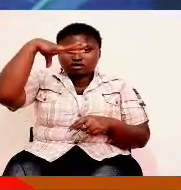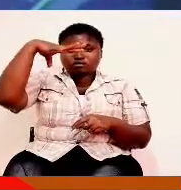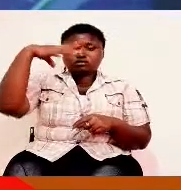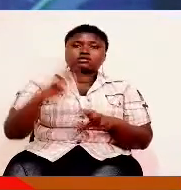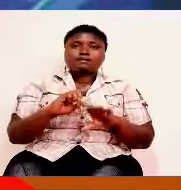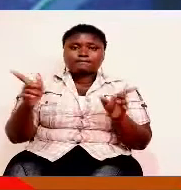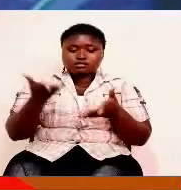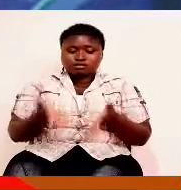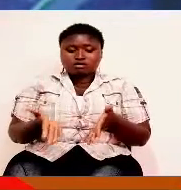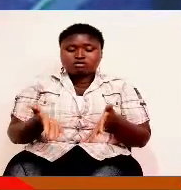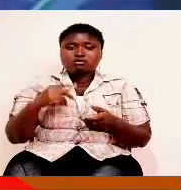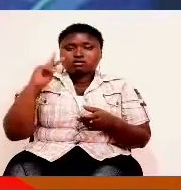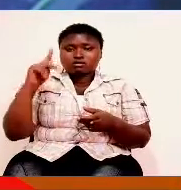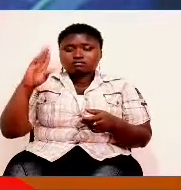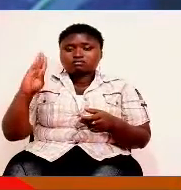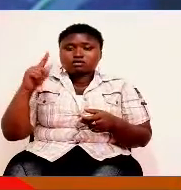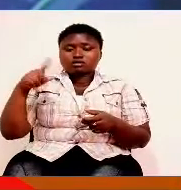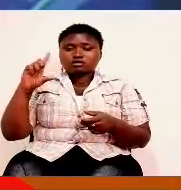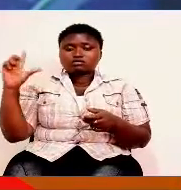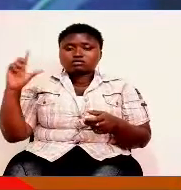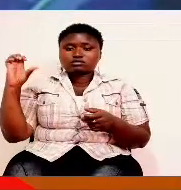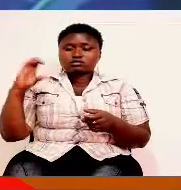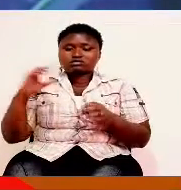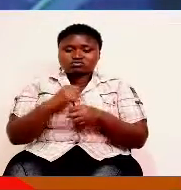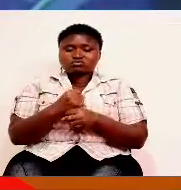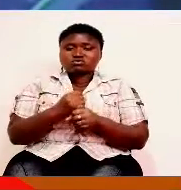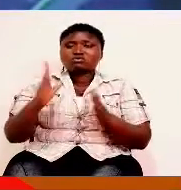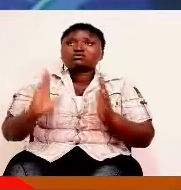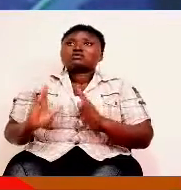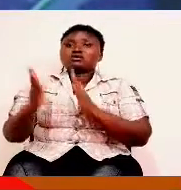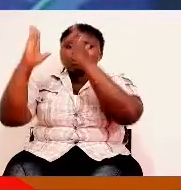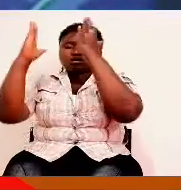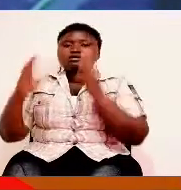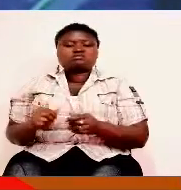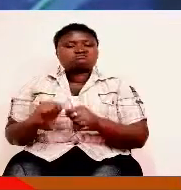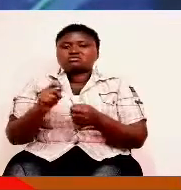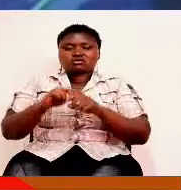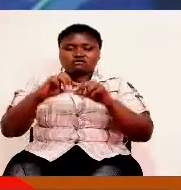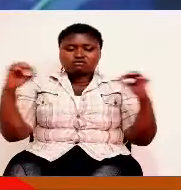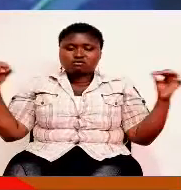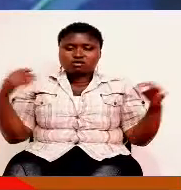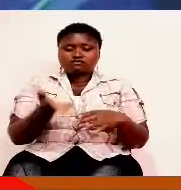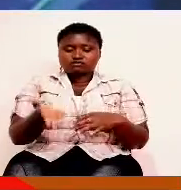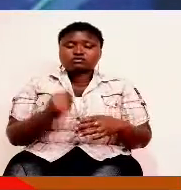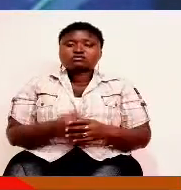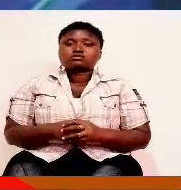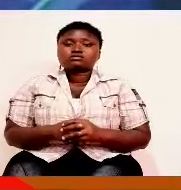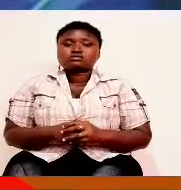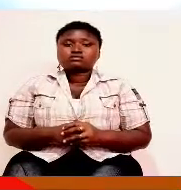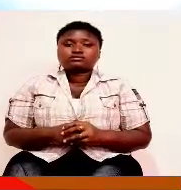no undu ria kabuni no ikite munene no kuhanda ikingi iria stari na waya cia gukuwa hinyoyo wa